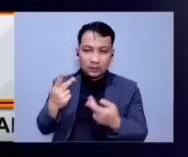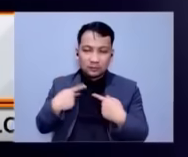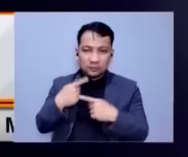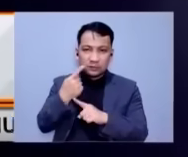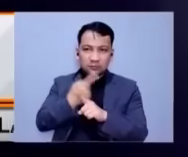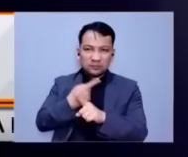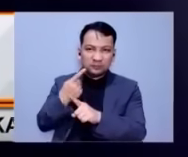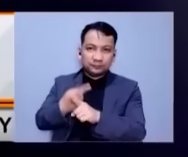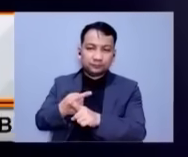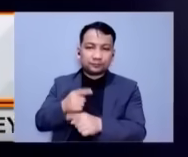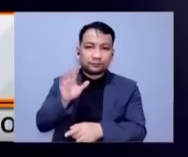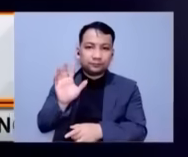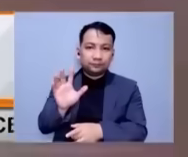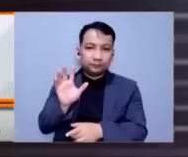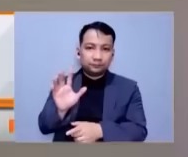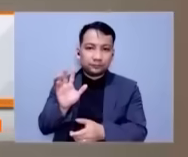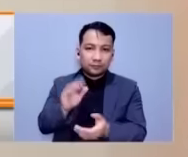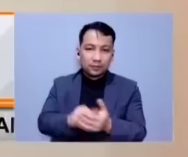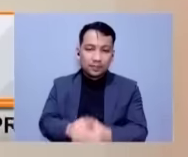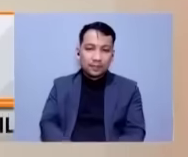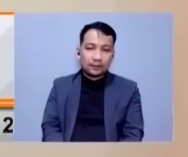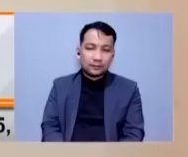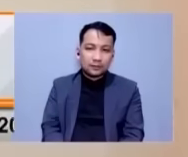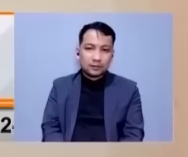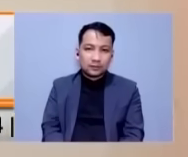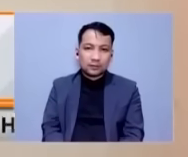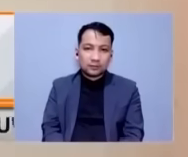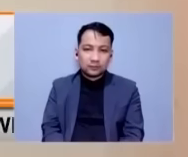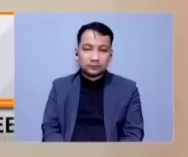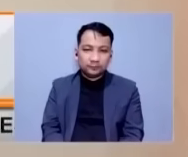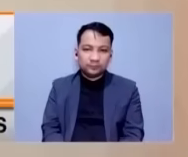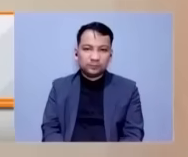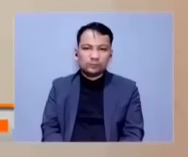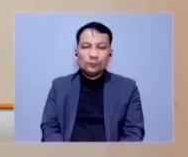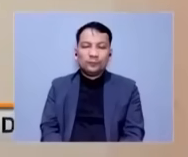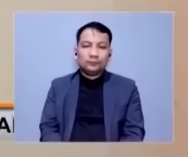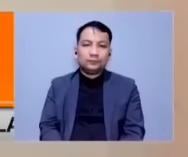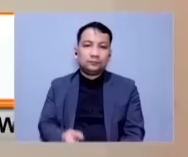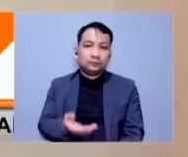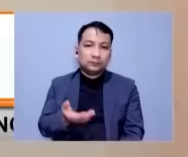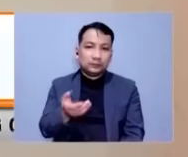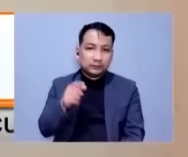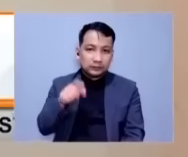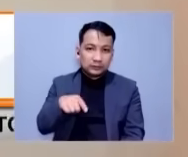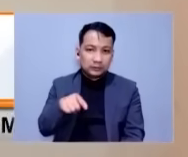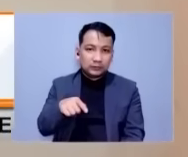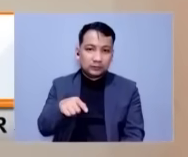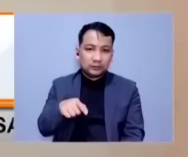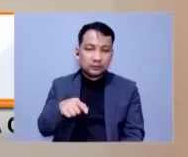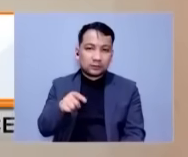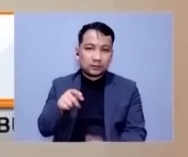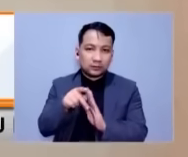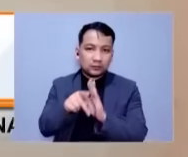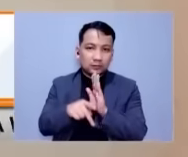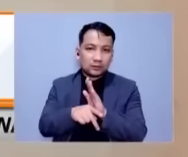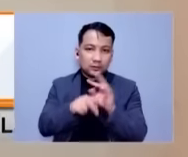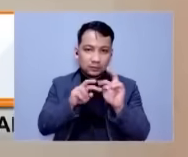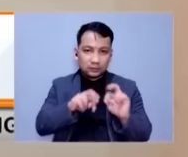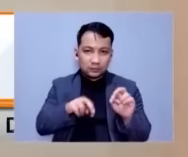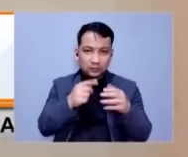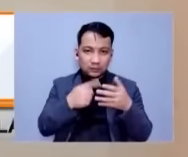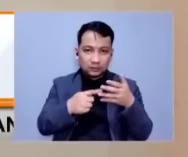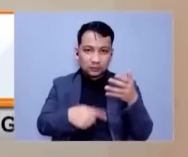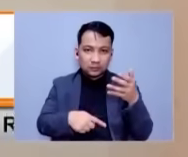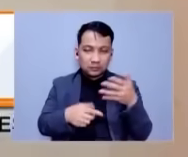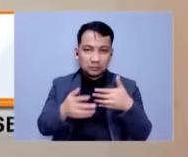na 50,000 pesos. Kailangan ibain yung protocol sa pag-screen, whether